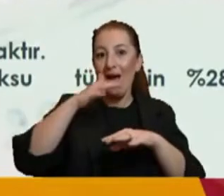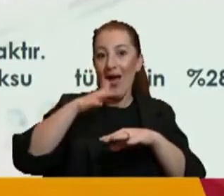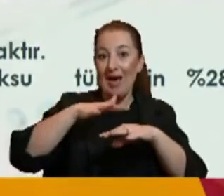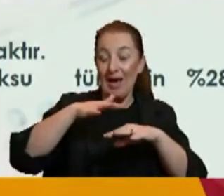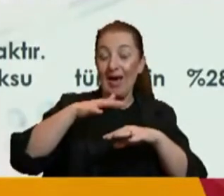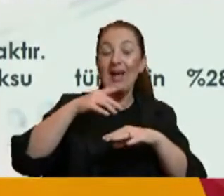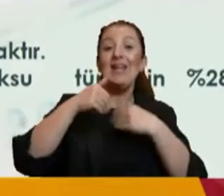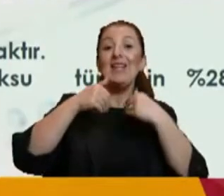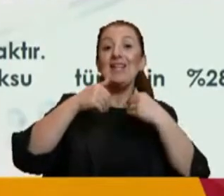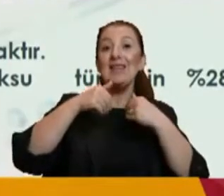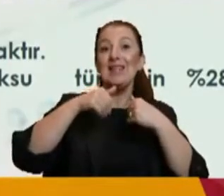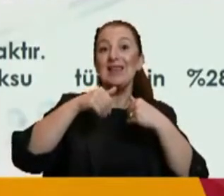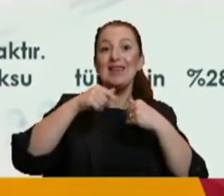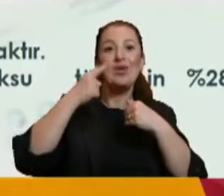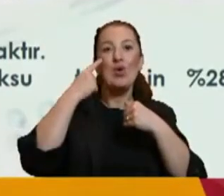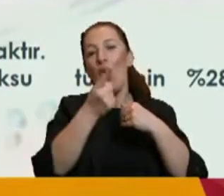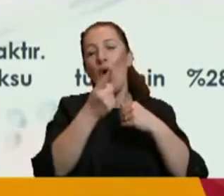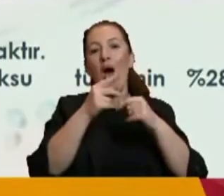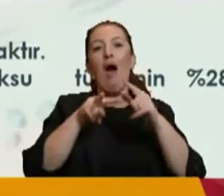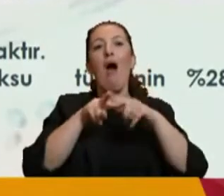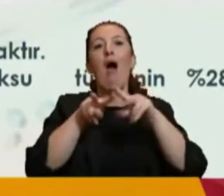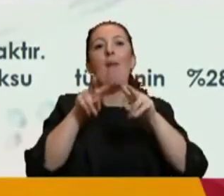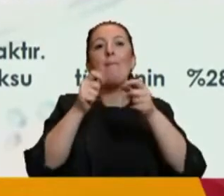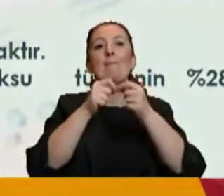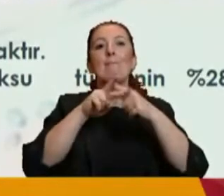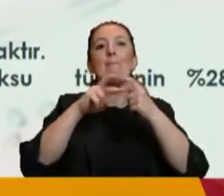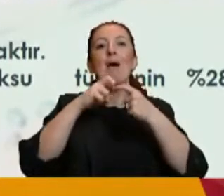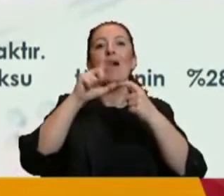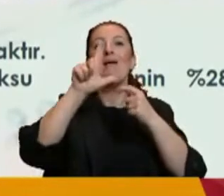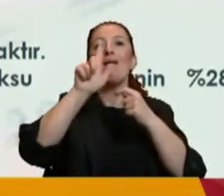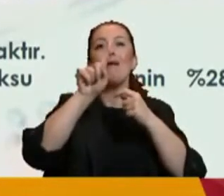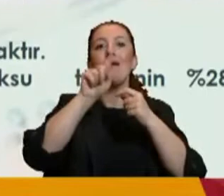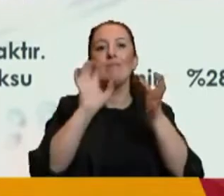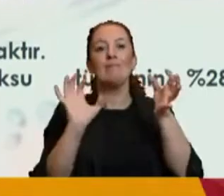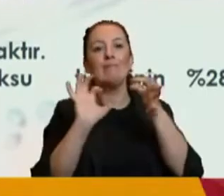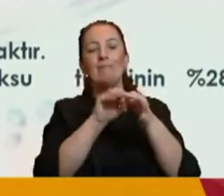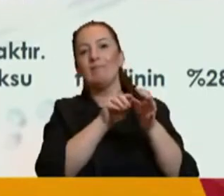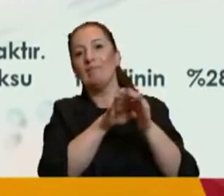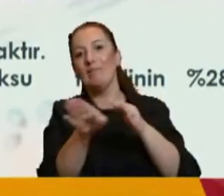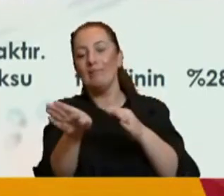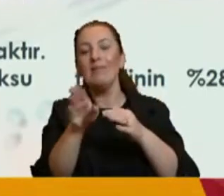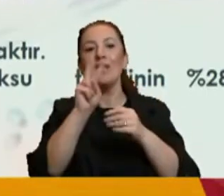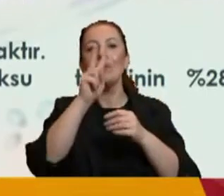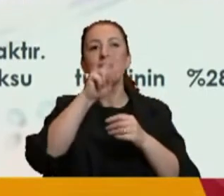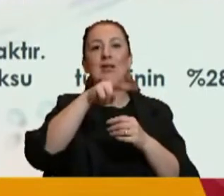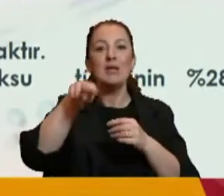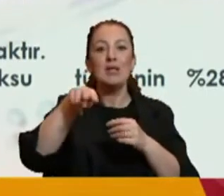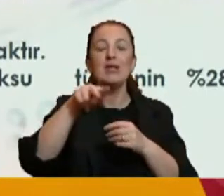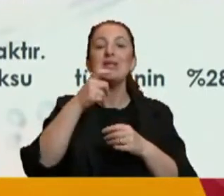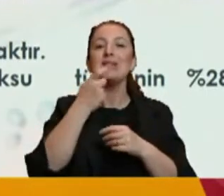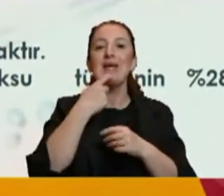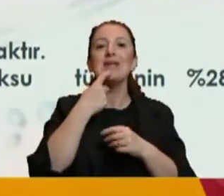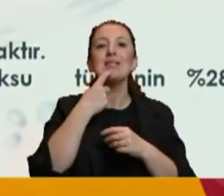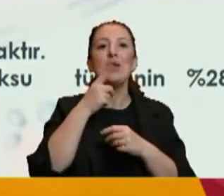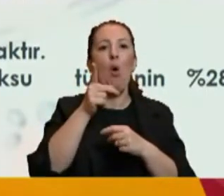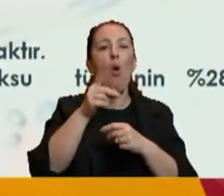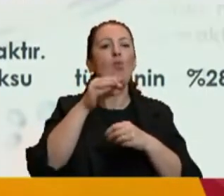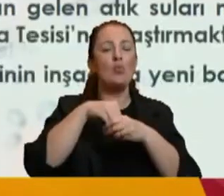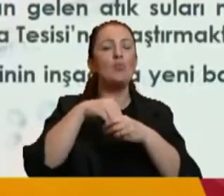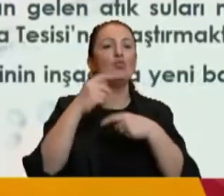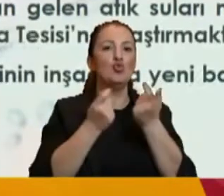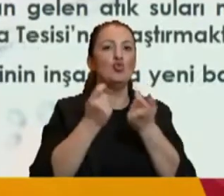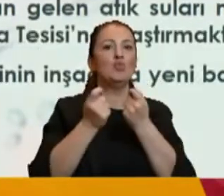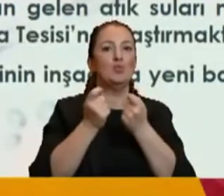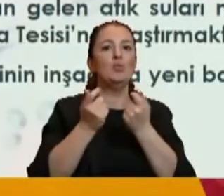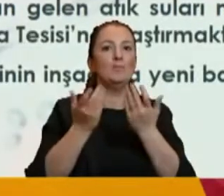Ambarlı Biyolojik arıtma tesisine ulaştırmak 2022 yılında tamamlamayı hedefliyoruz